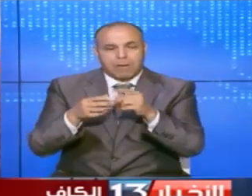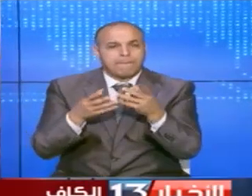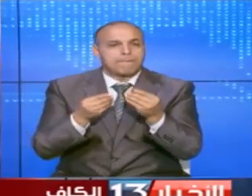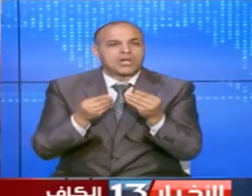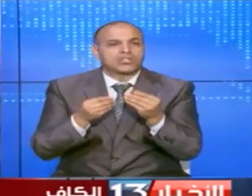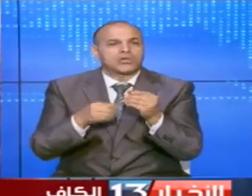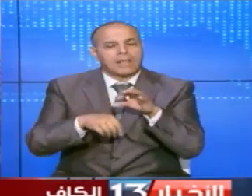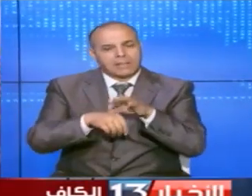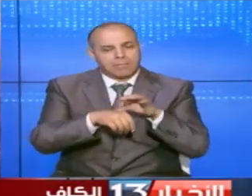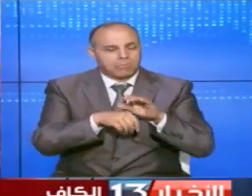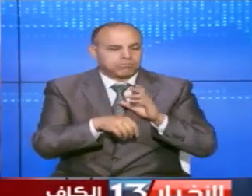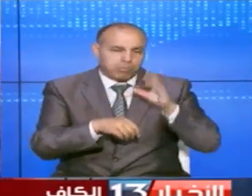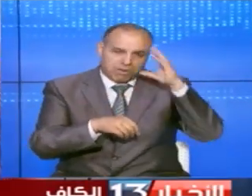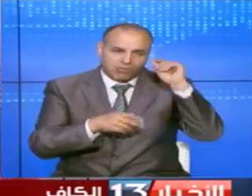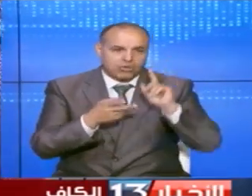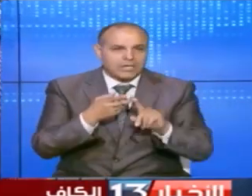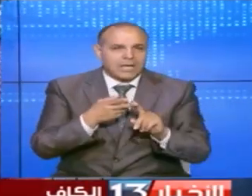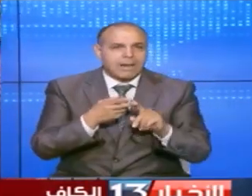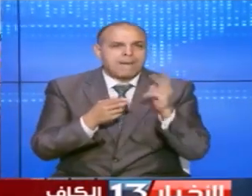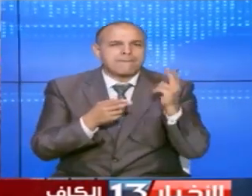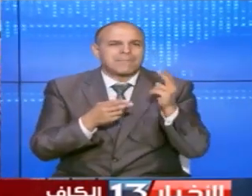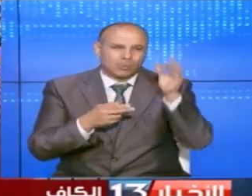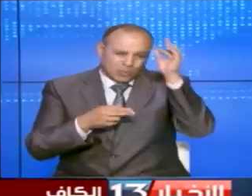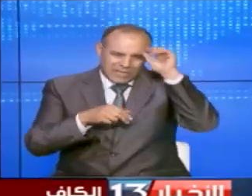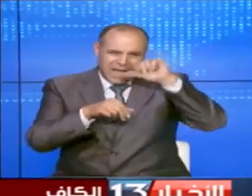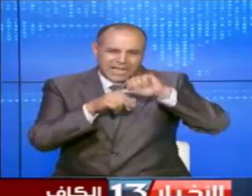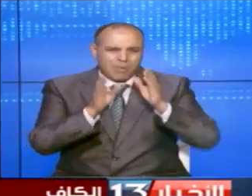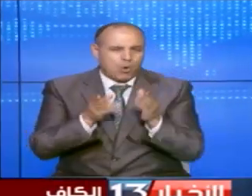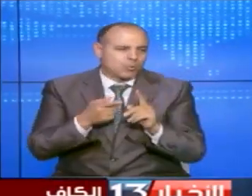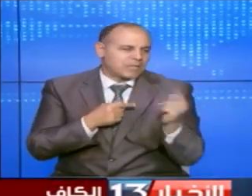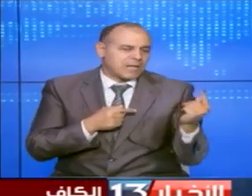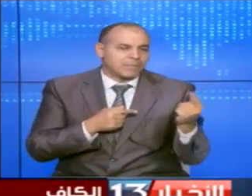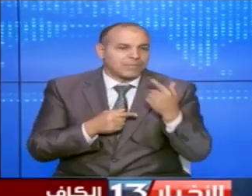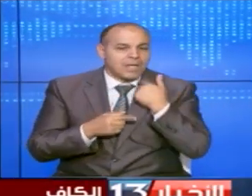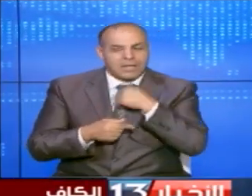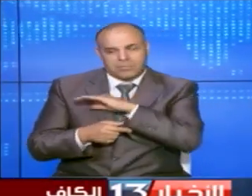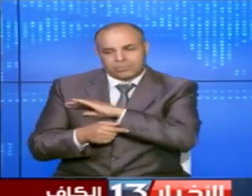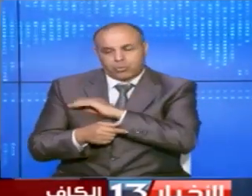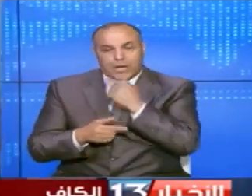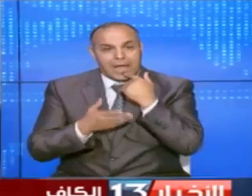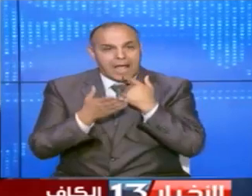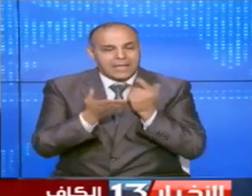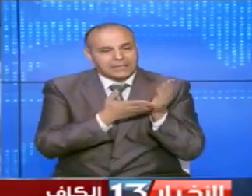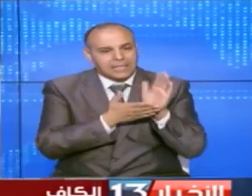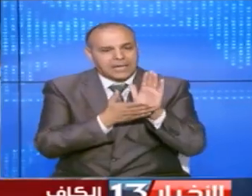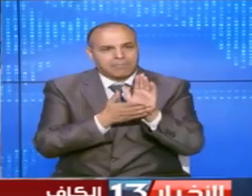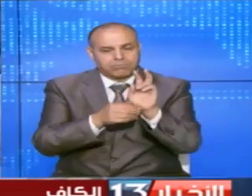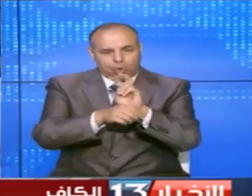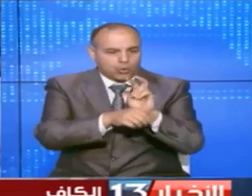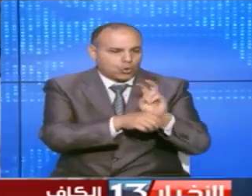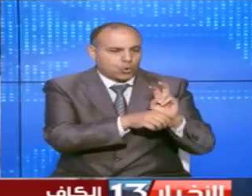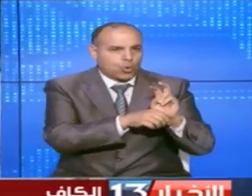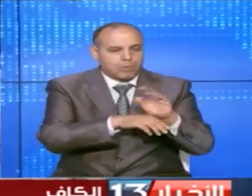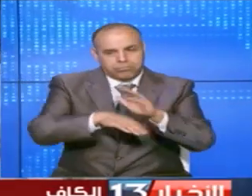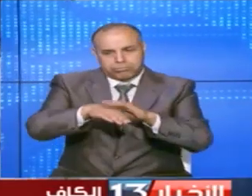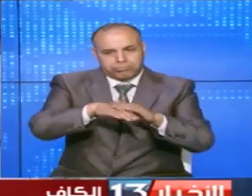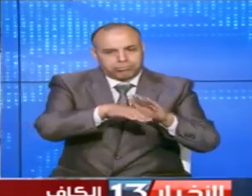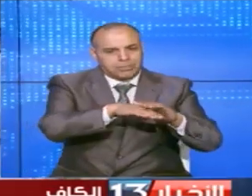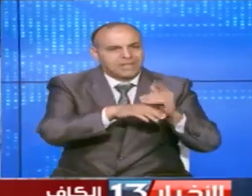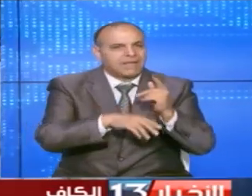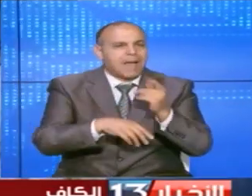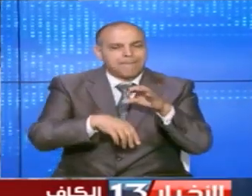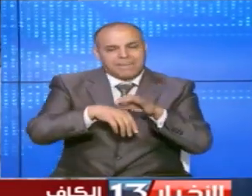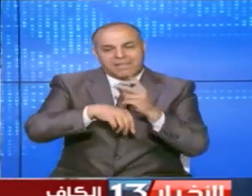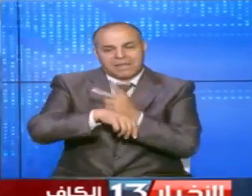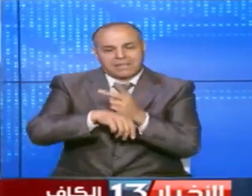من الاطباء والمختصين من معهد صلاح عزيز بالعاصمه تولي بالمناسبه تقديم فحوصات ونصائح للوقايه من